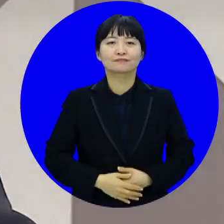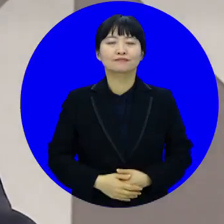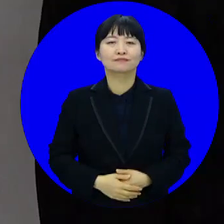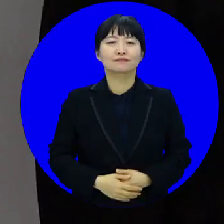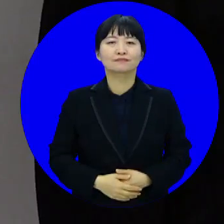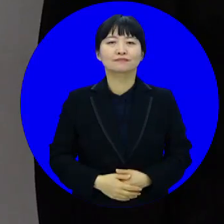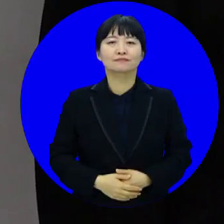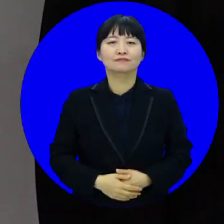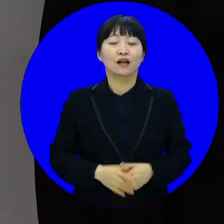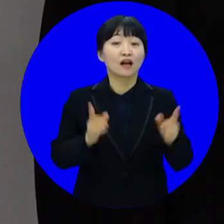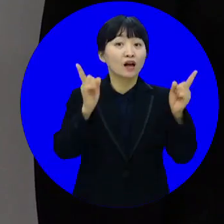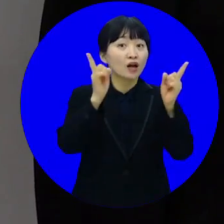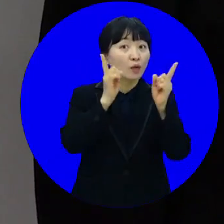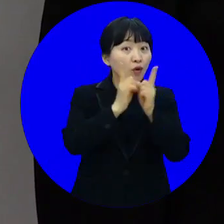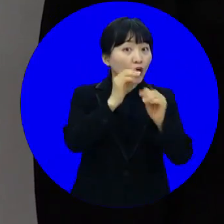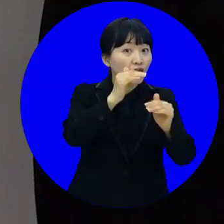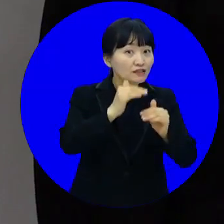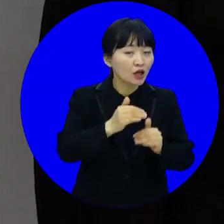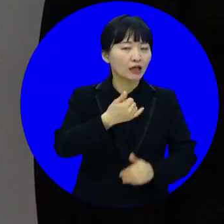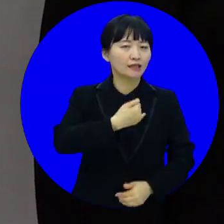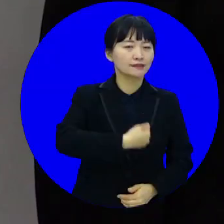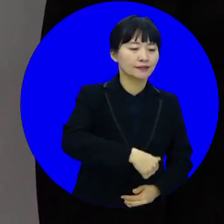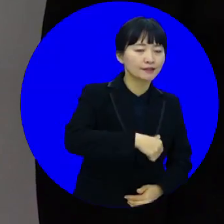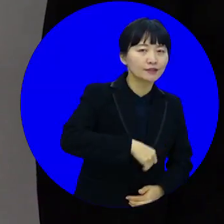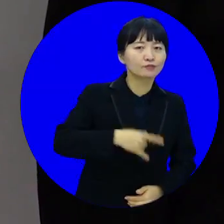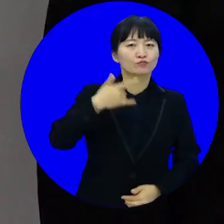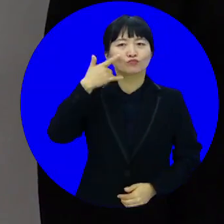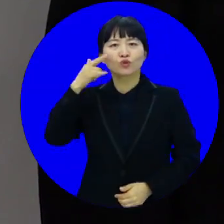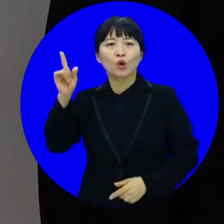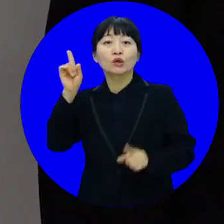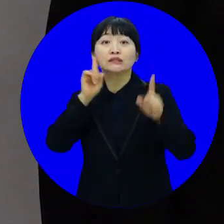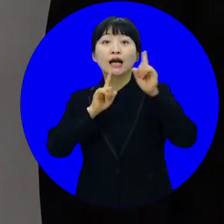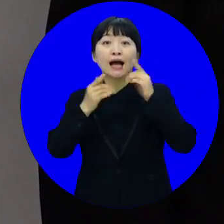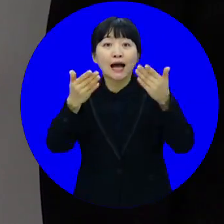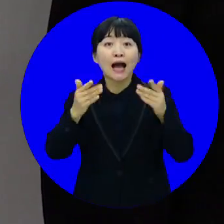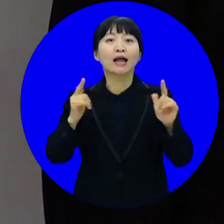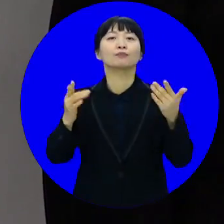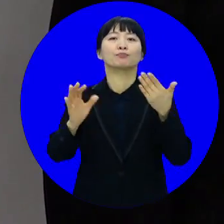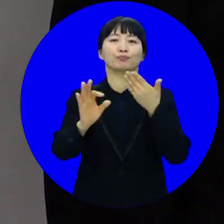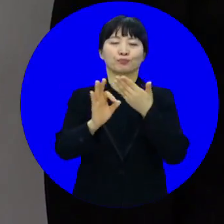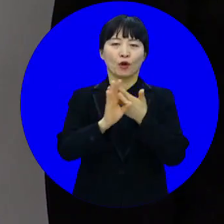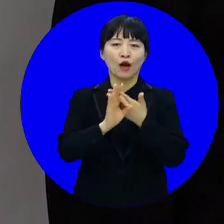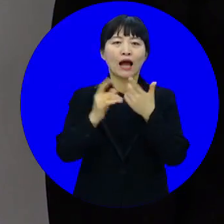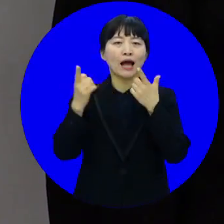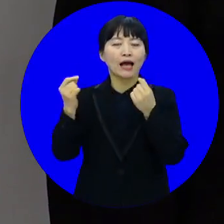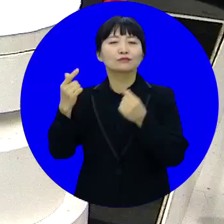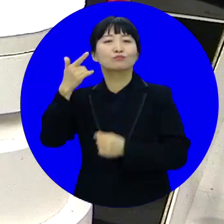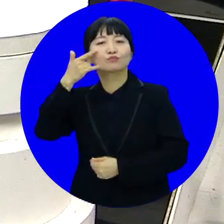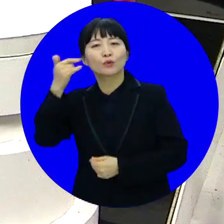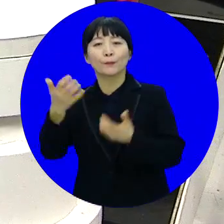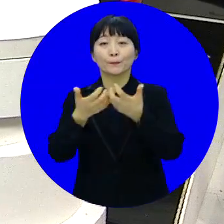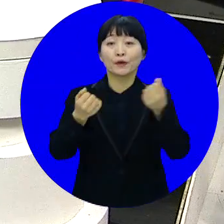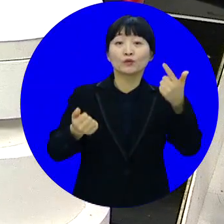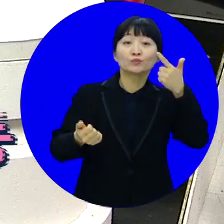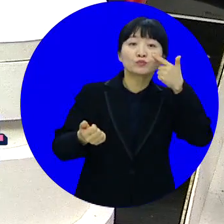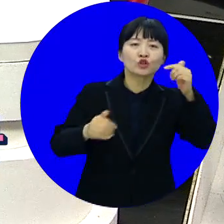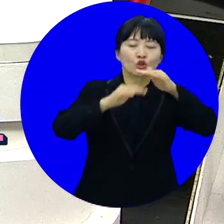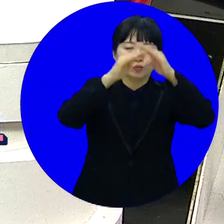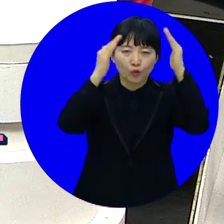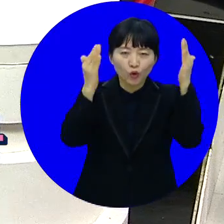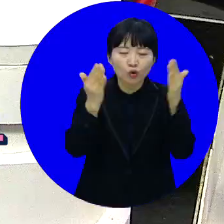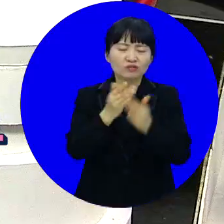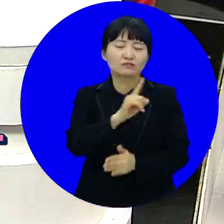있습니다. 면접 교섭 과정에서 자녀나 부모가 상처를 받지 않으려면 함께 사는 부모, 따로 사는 부모